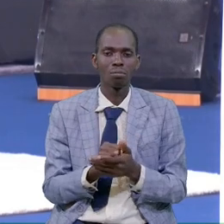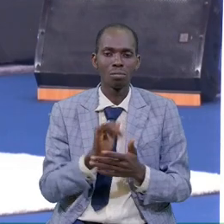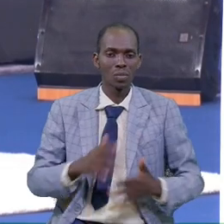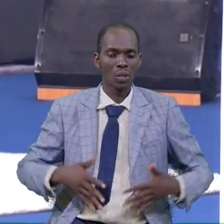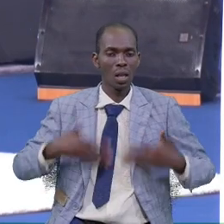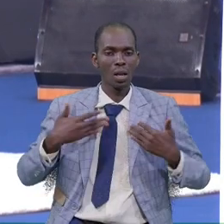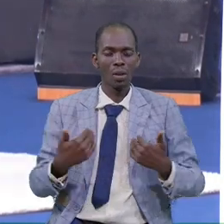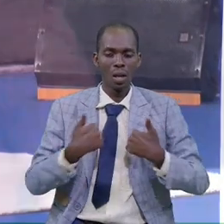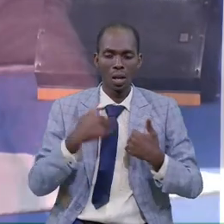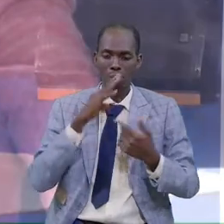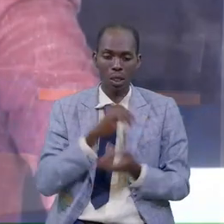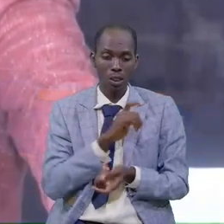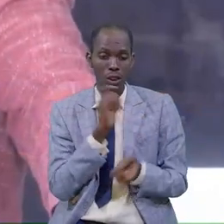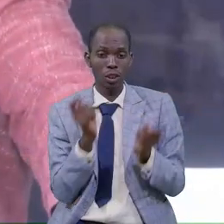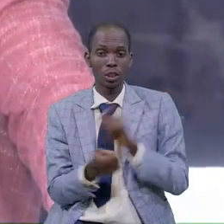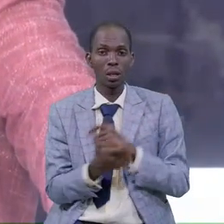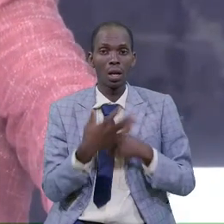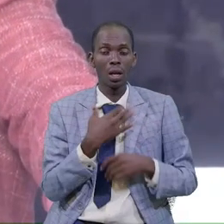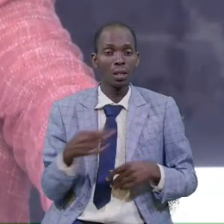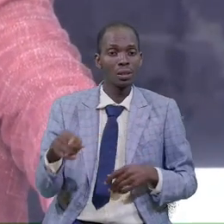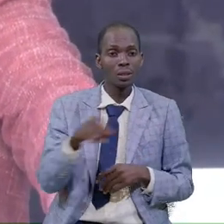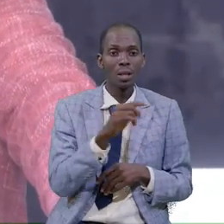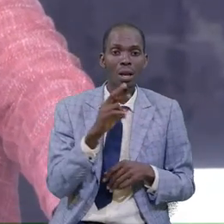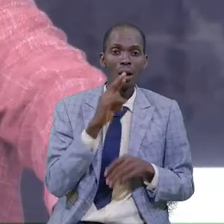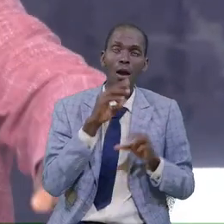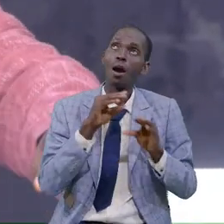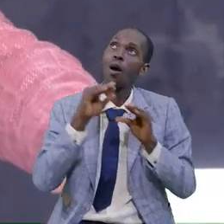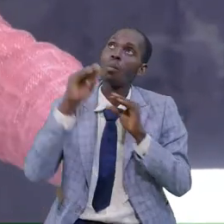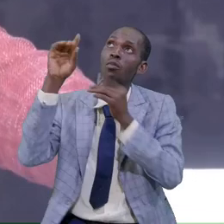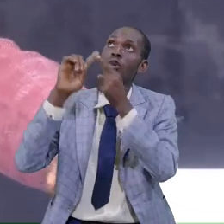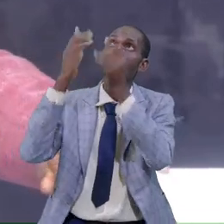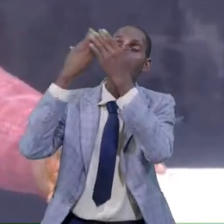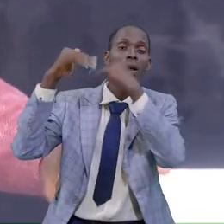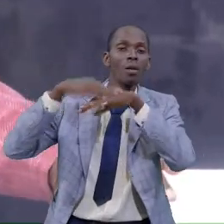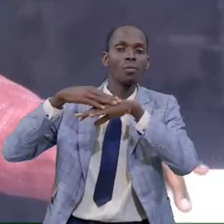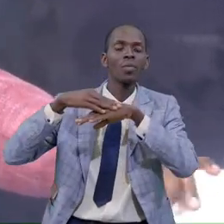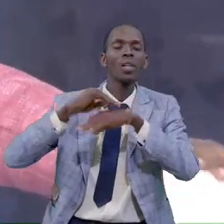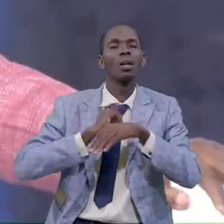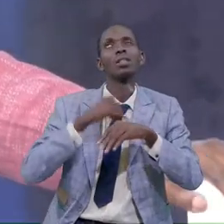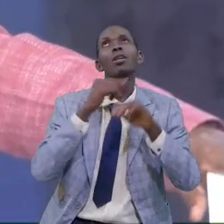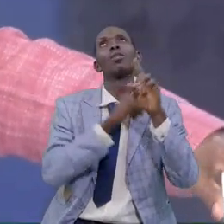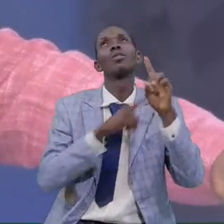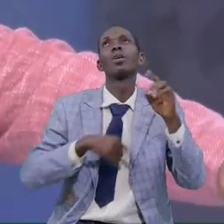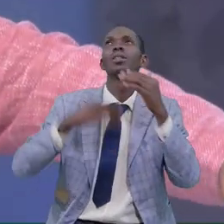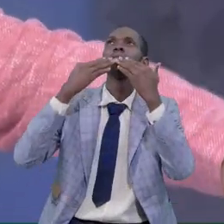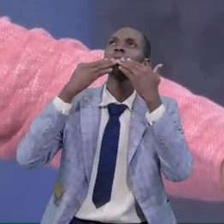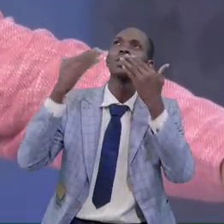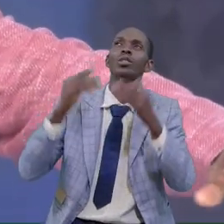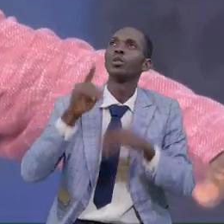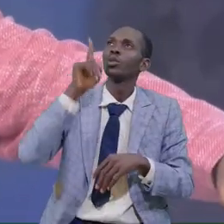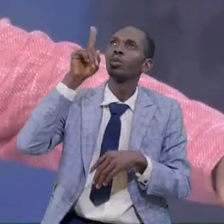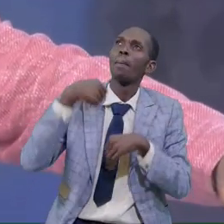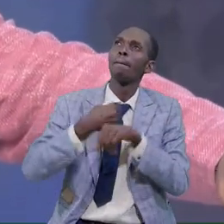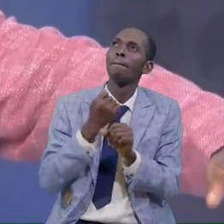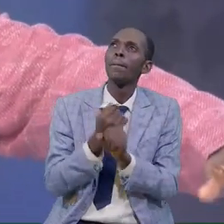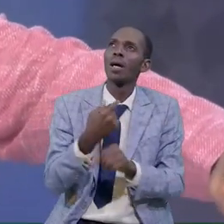transformées et maintenant, ils sont sur la voie du ciel. Je dis, Seigneur, merci. Tu as fait